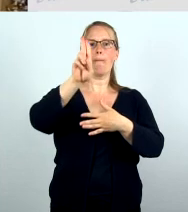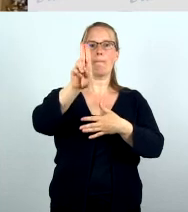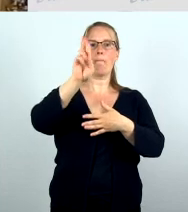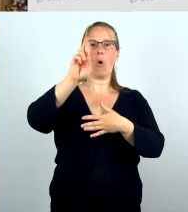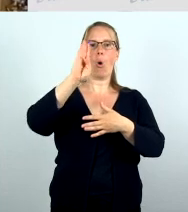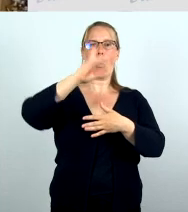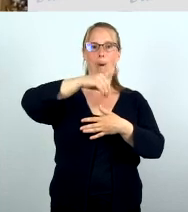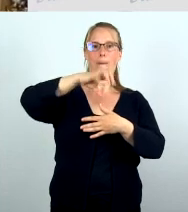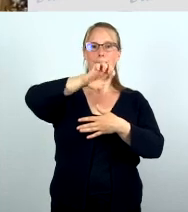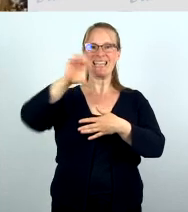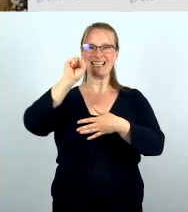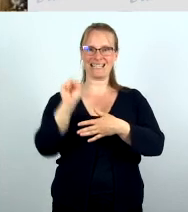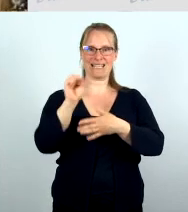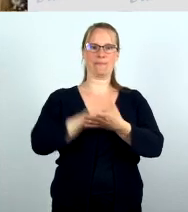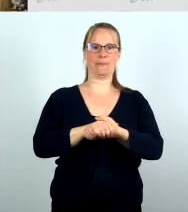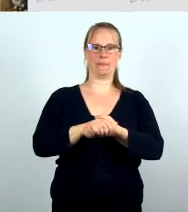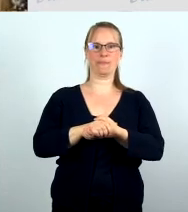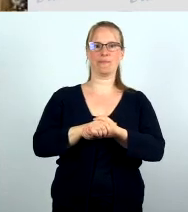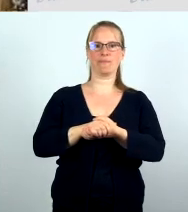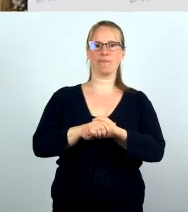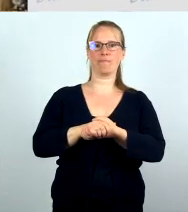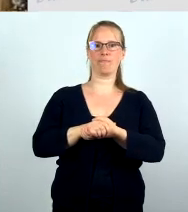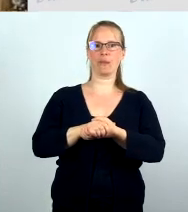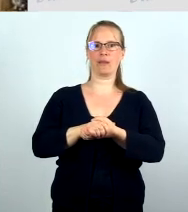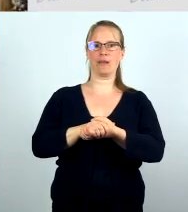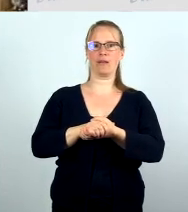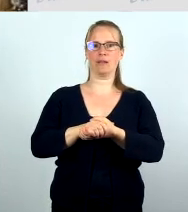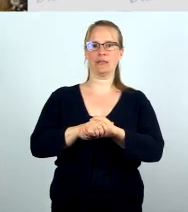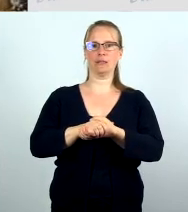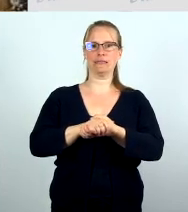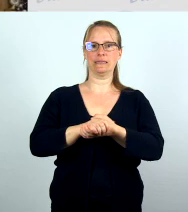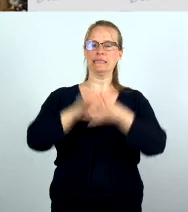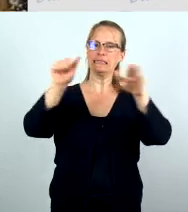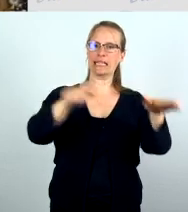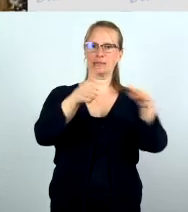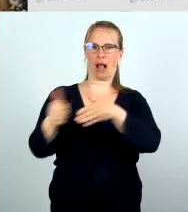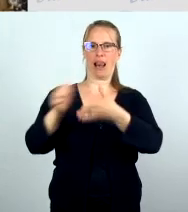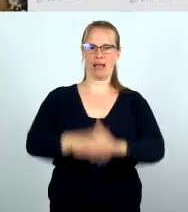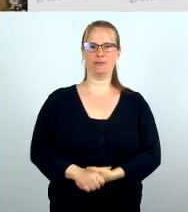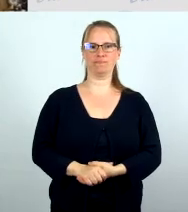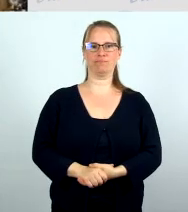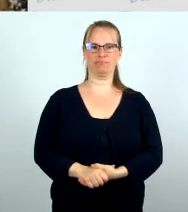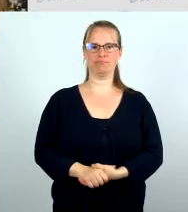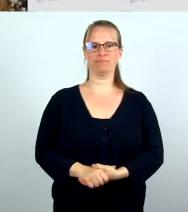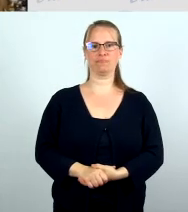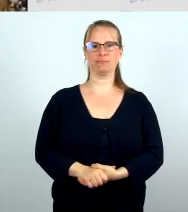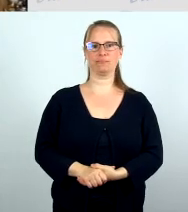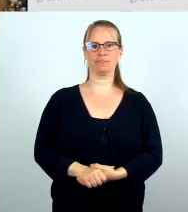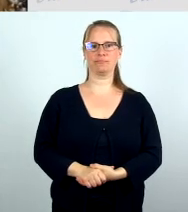Oberkörper einmal ab. Ziehen dann die Beine nach vorne und gehen mit einem Sprung in die Höhe. Genau.